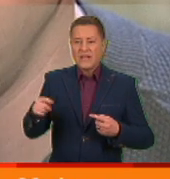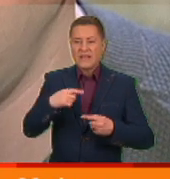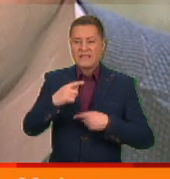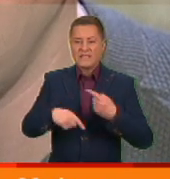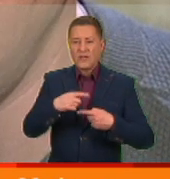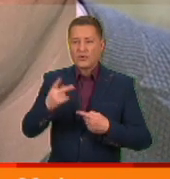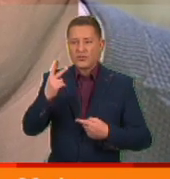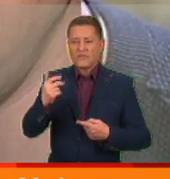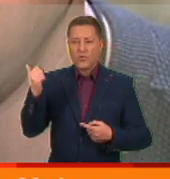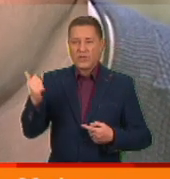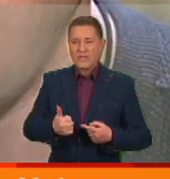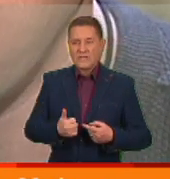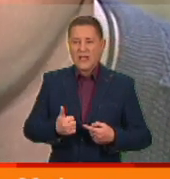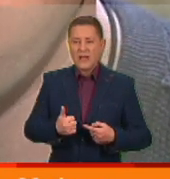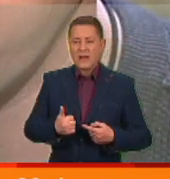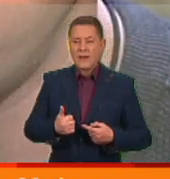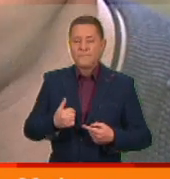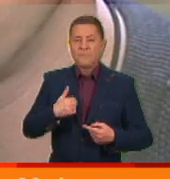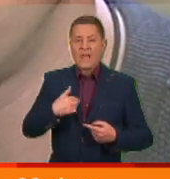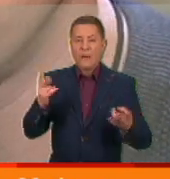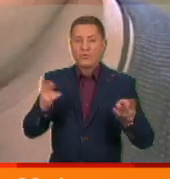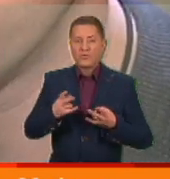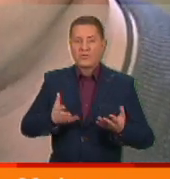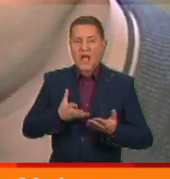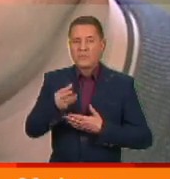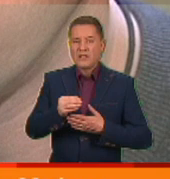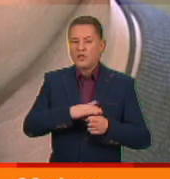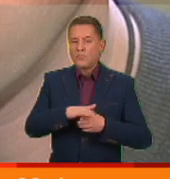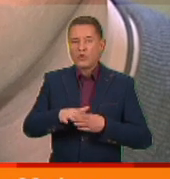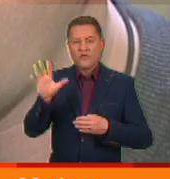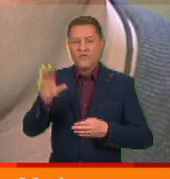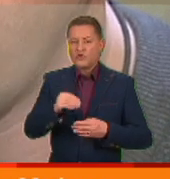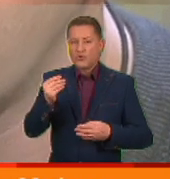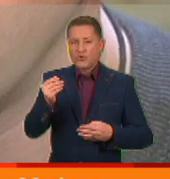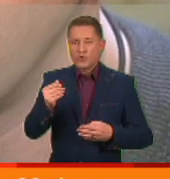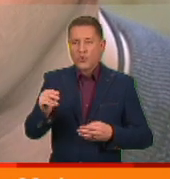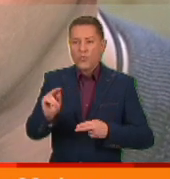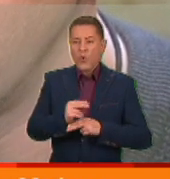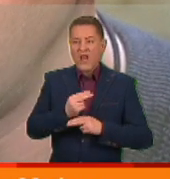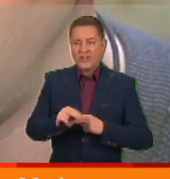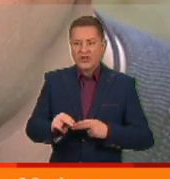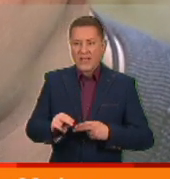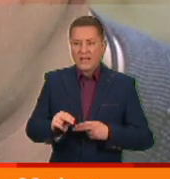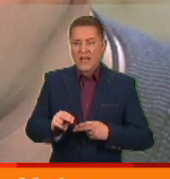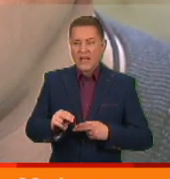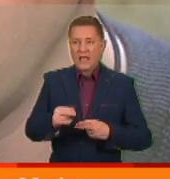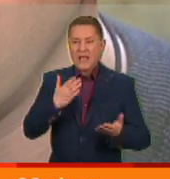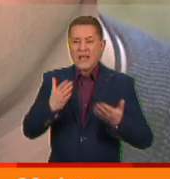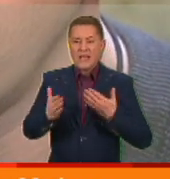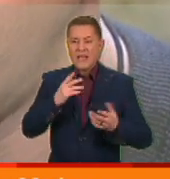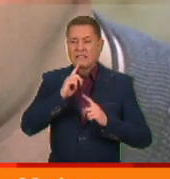следующих двух недель. Нам нужно оплатить полностью всю сумму лечения. То есть, если не